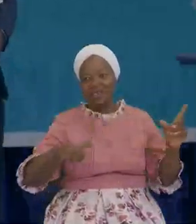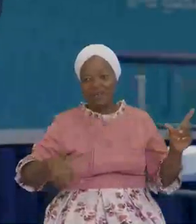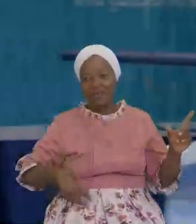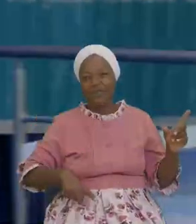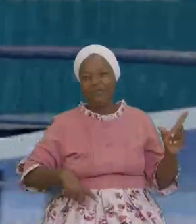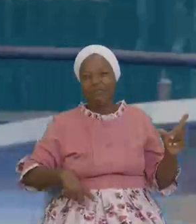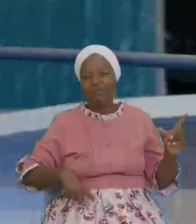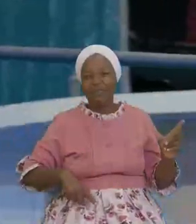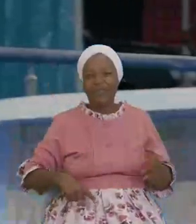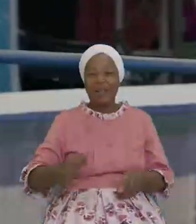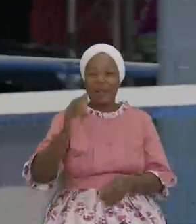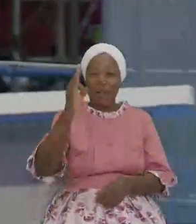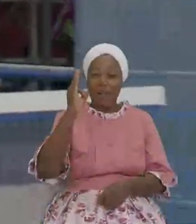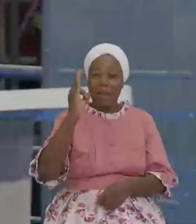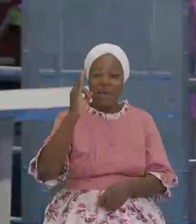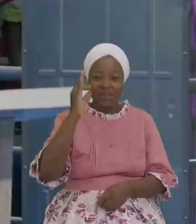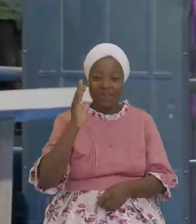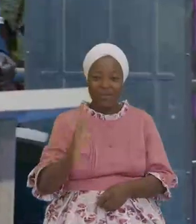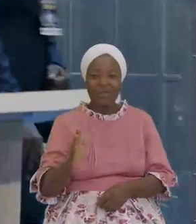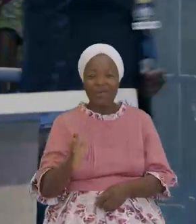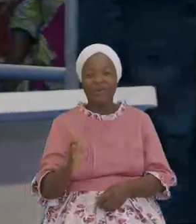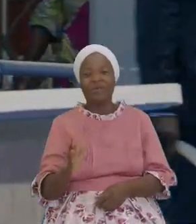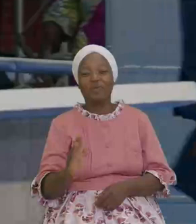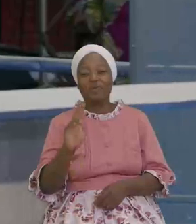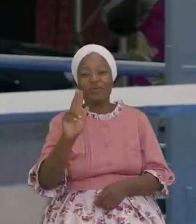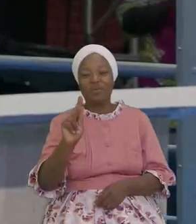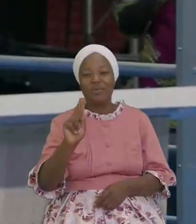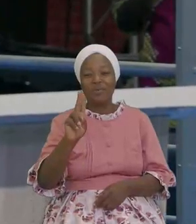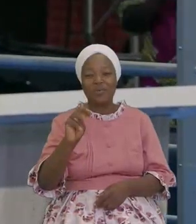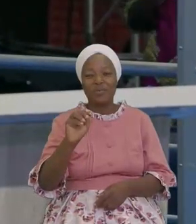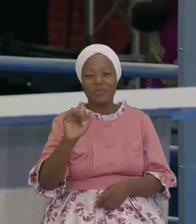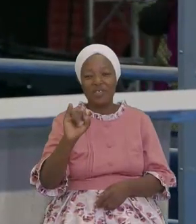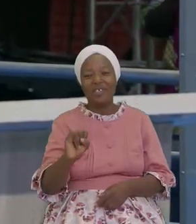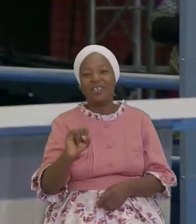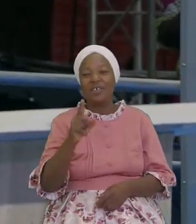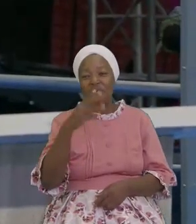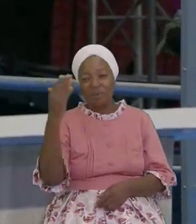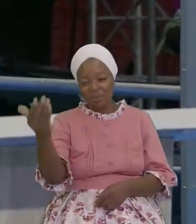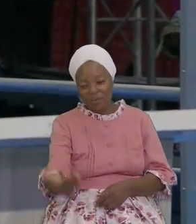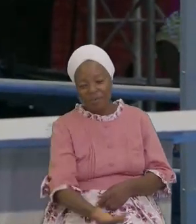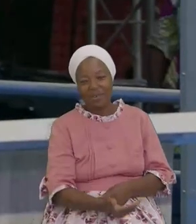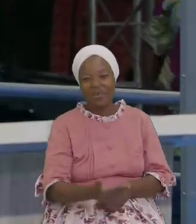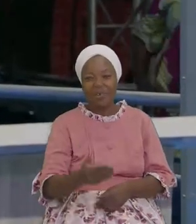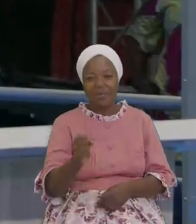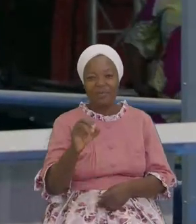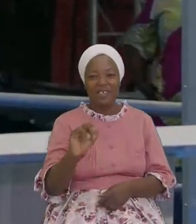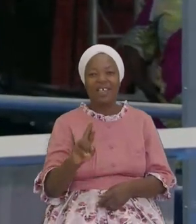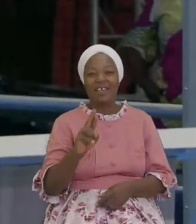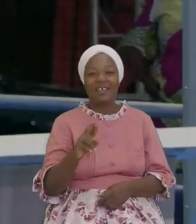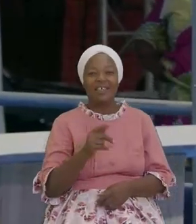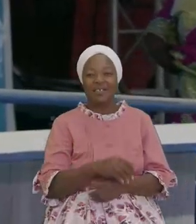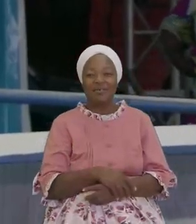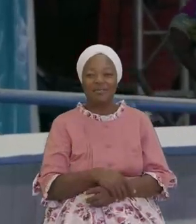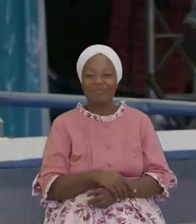notre Père dans le Seigneur, Pasteur Dr. William Kumui. Soyez le